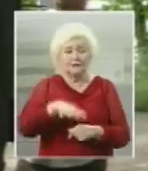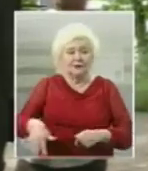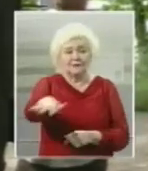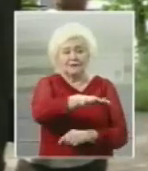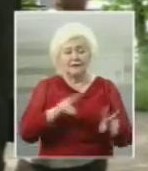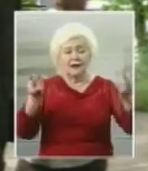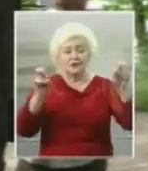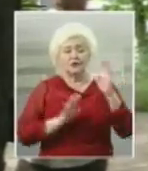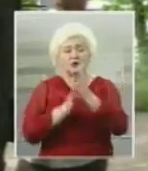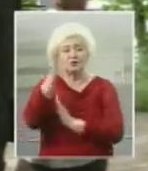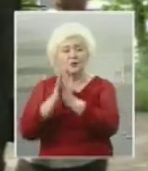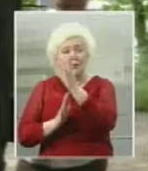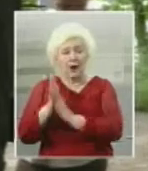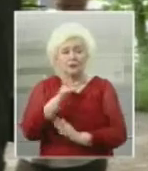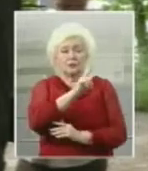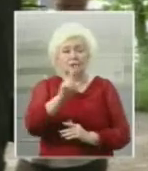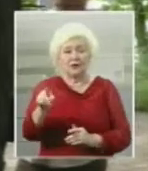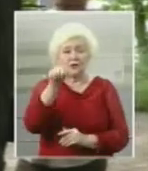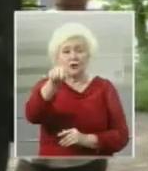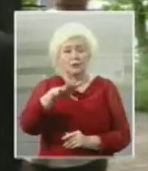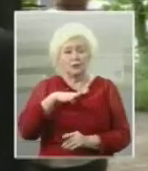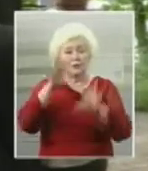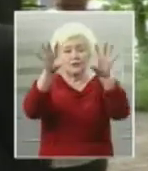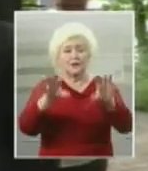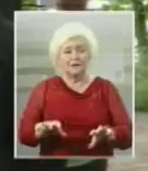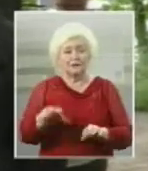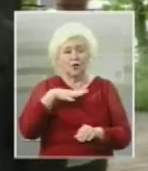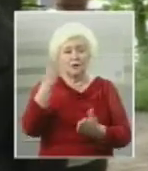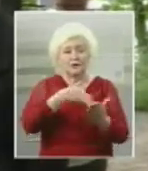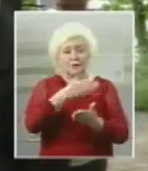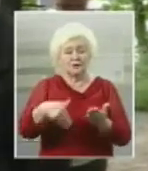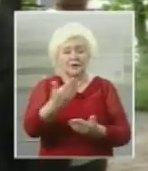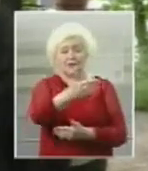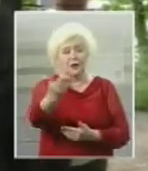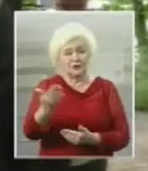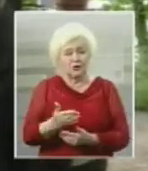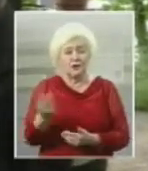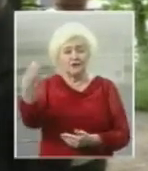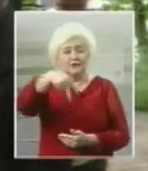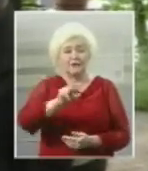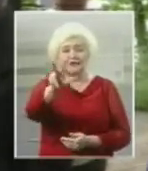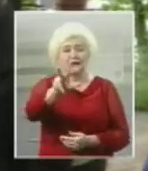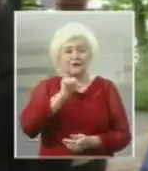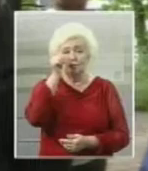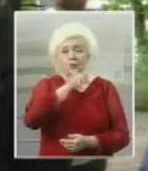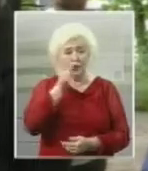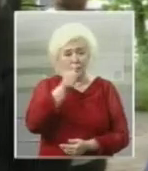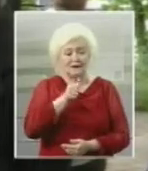території статус парку, який в неї був незаконно, вона була позбавлена її в 2003 році.